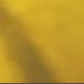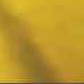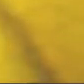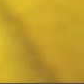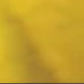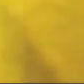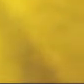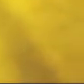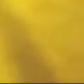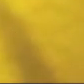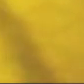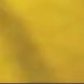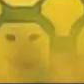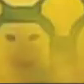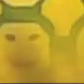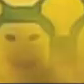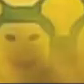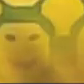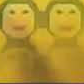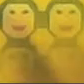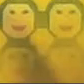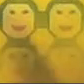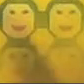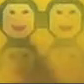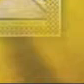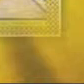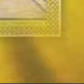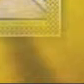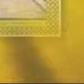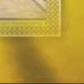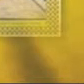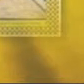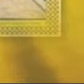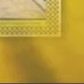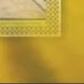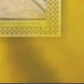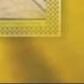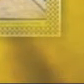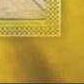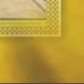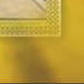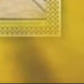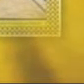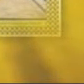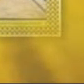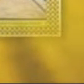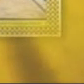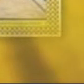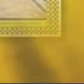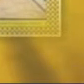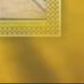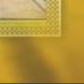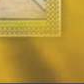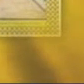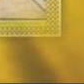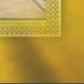กรอบของสคส.พระราชทานฉบับนี้เป็นภาพใบหน้าคนเล็กๆเรียงกันด้านซ้ายและด้านขวาเรียงกัน